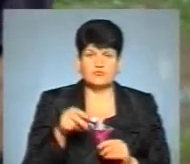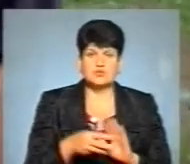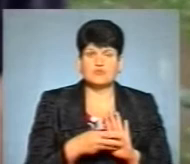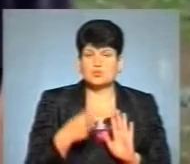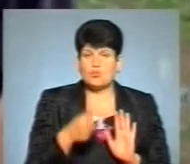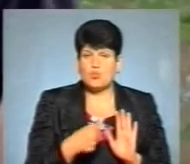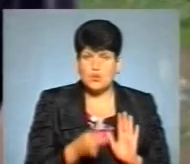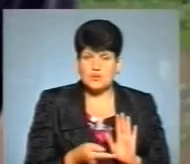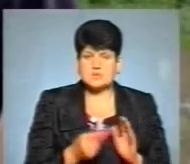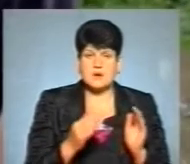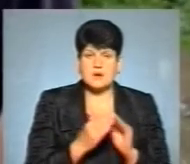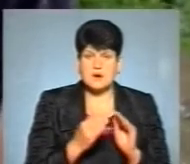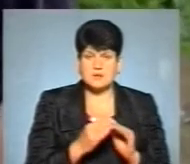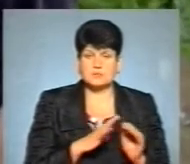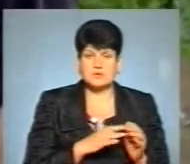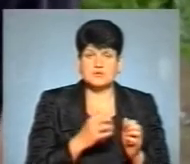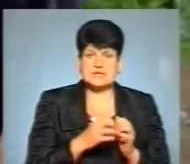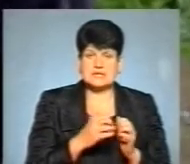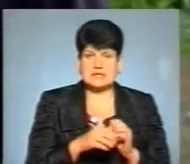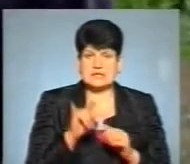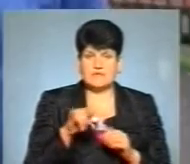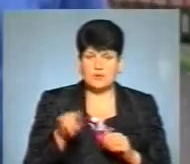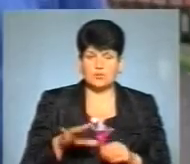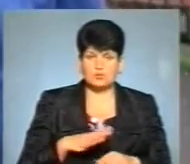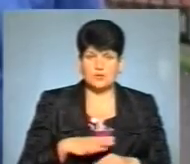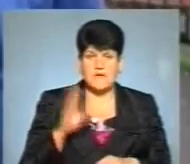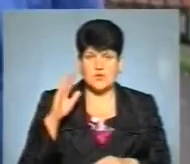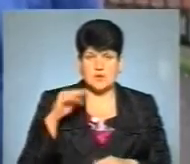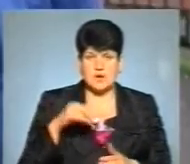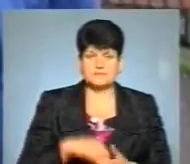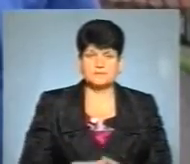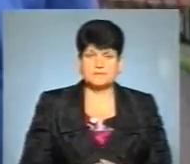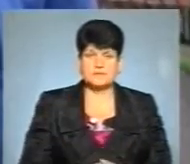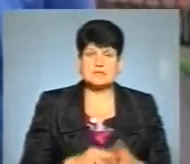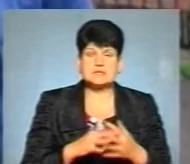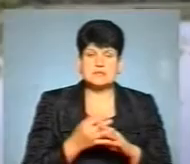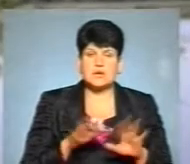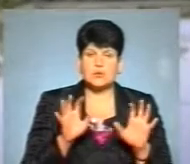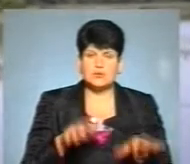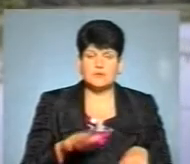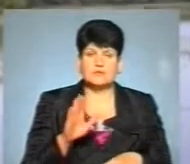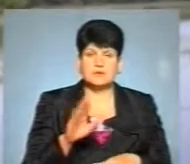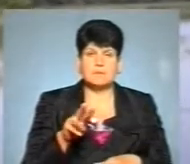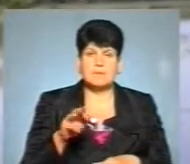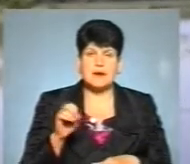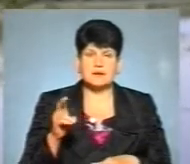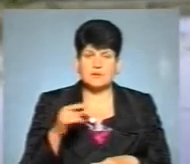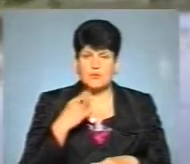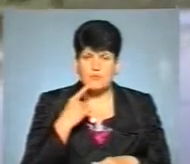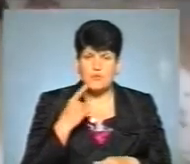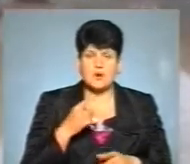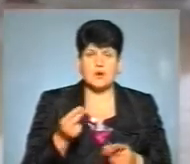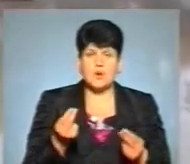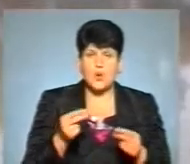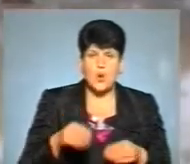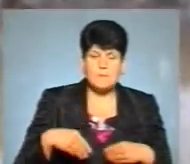от, хата, то в нас до середини вікон повністю була вода. Селищний голова Володимир Мельник каже, компенсації виплатити